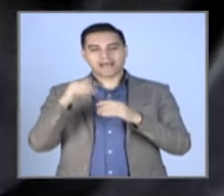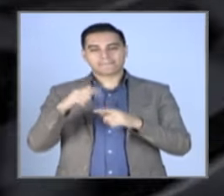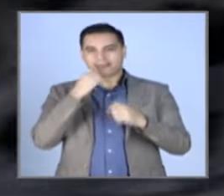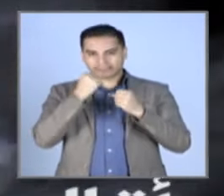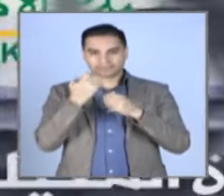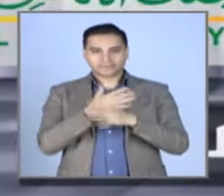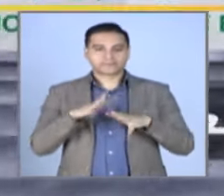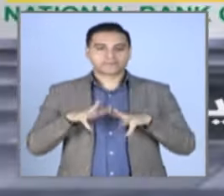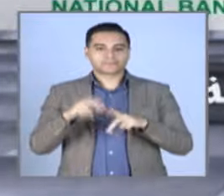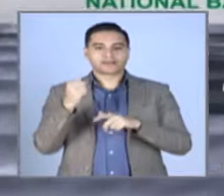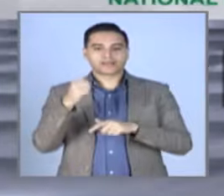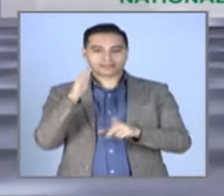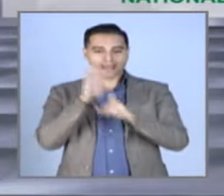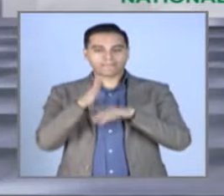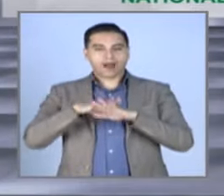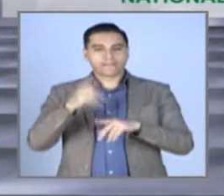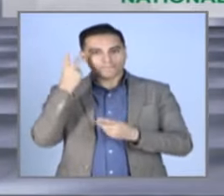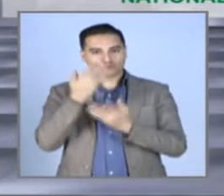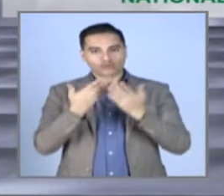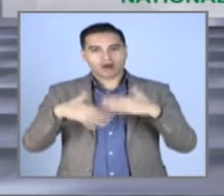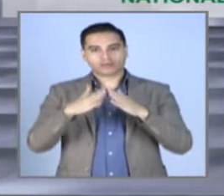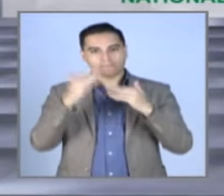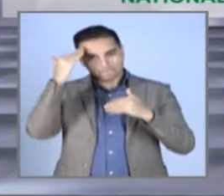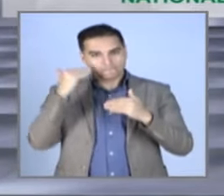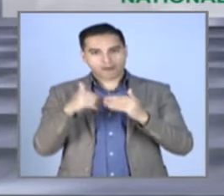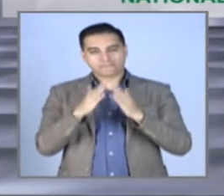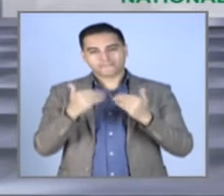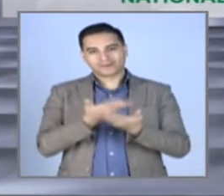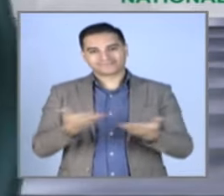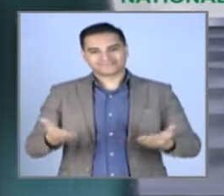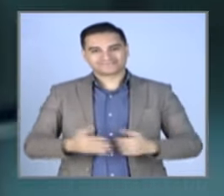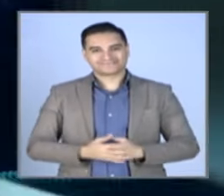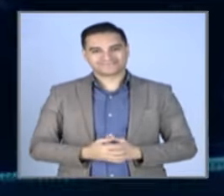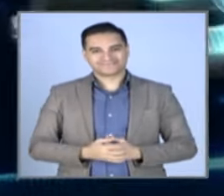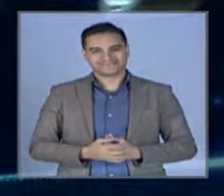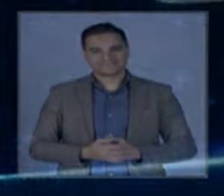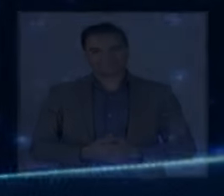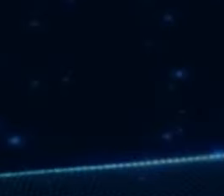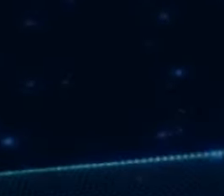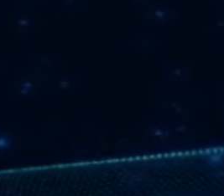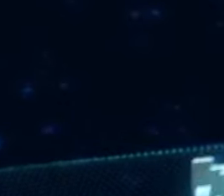البنك الأهلي المصري، الداعم الرئيسي لمشروعات المرأة المعيلة في كافة المجالات.